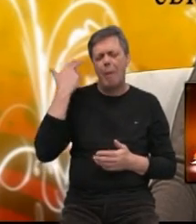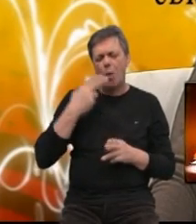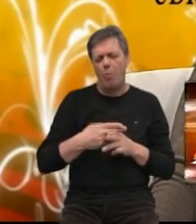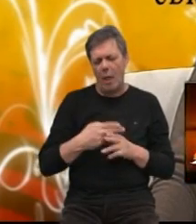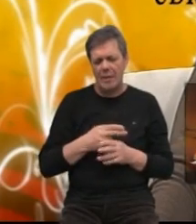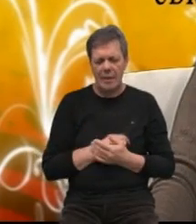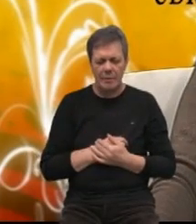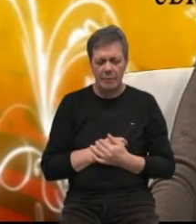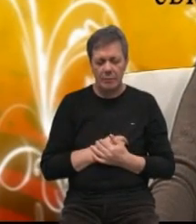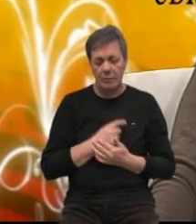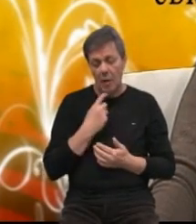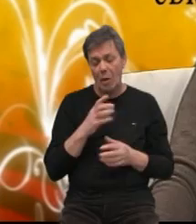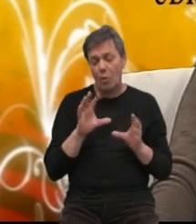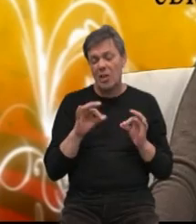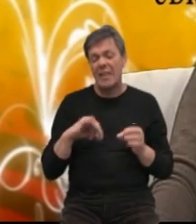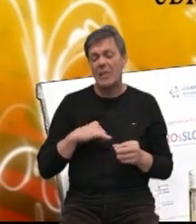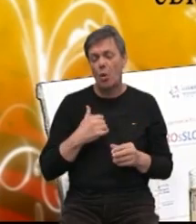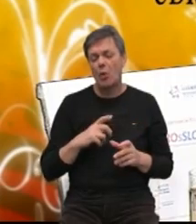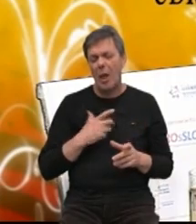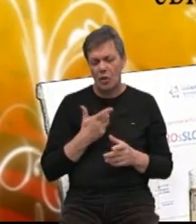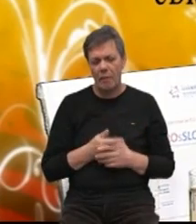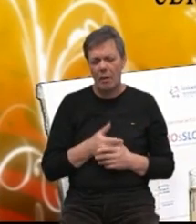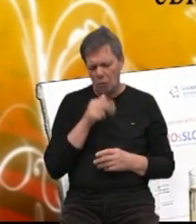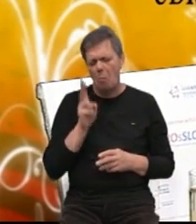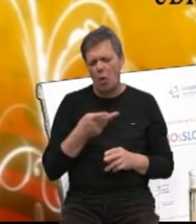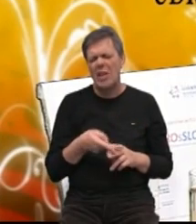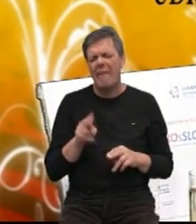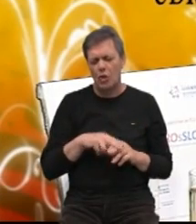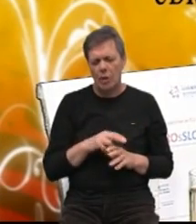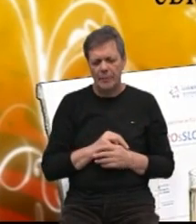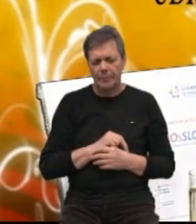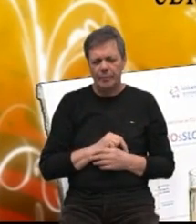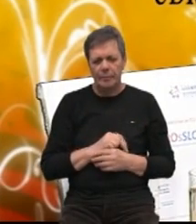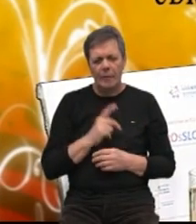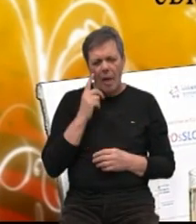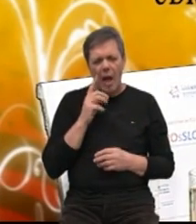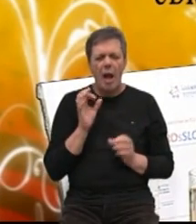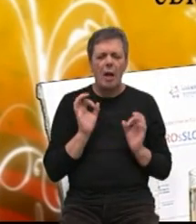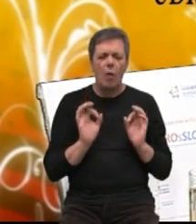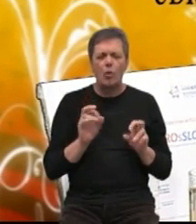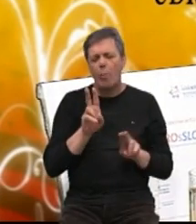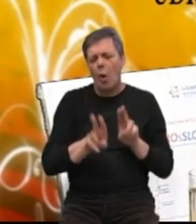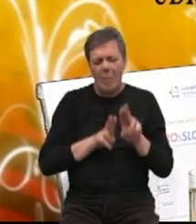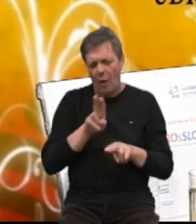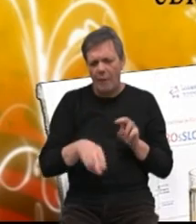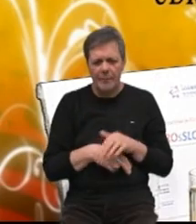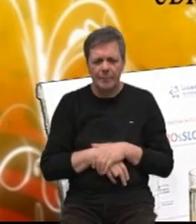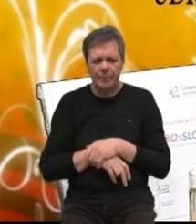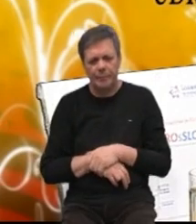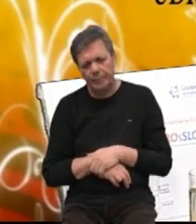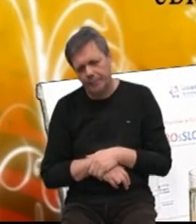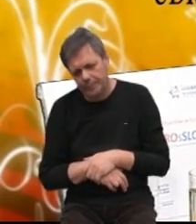se može se 10 godina živjeti sa Alzheimerovim bolešću. I više čak, ako je dobro, dobro njegovan,